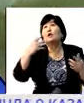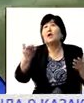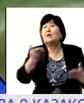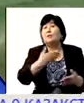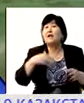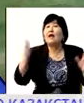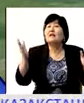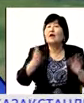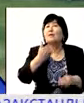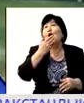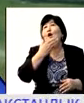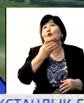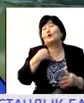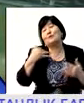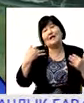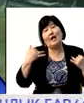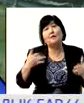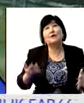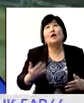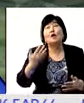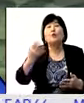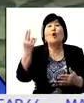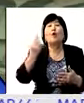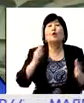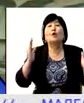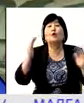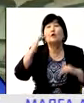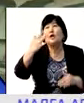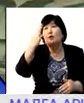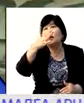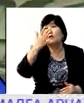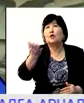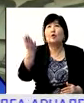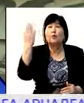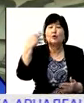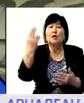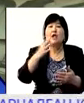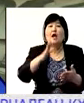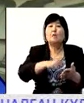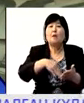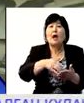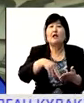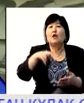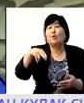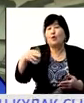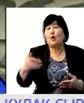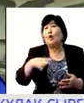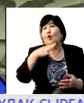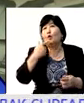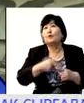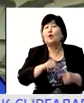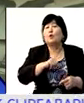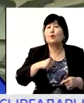бізді табиғаттың сұлығымен тамсандырды. Бұл сурет 5 жыл бұрын салынған суретім, майлы бояу. Көбінесе